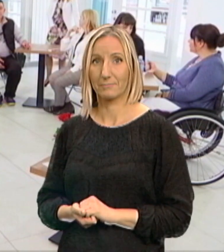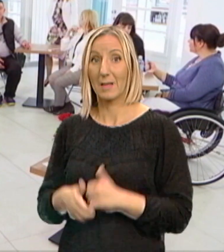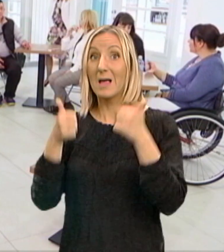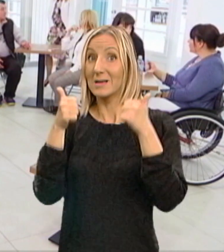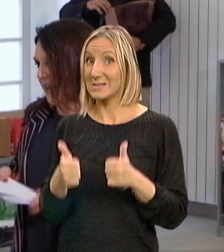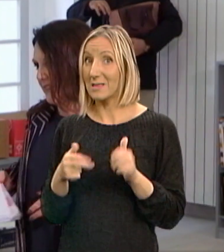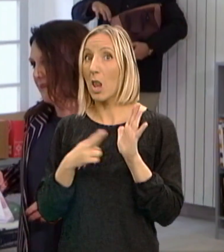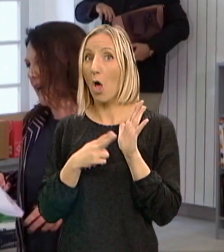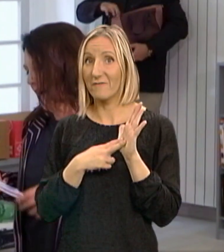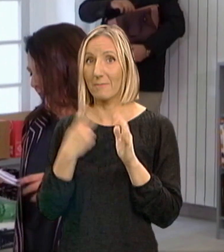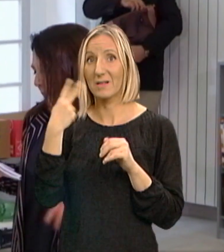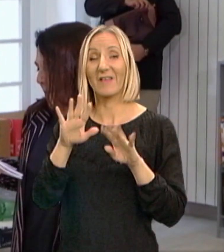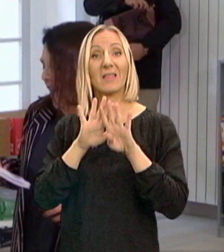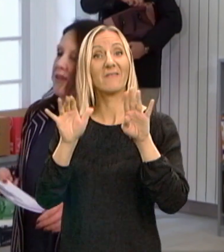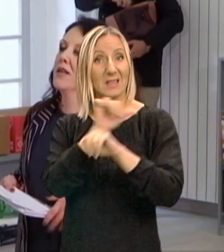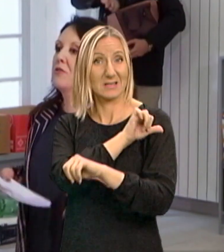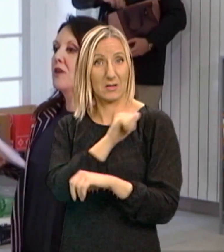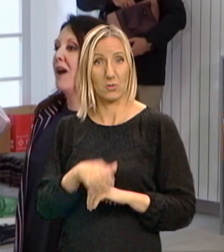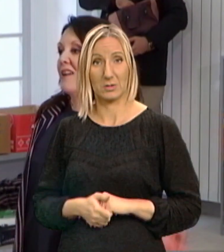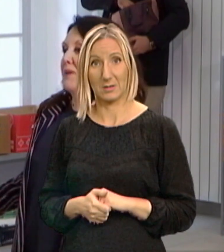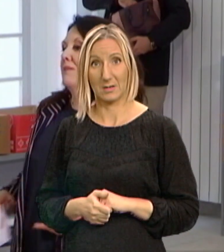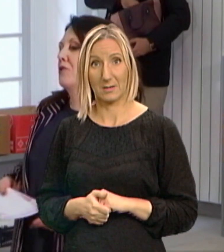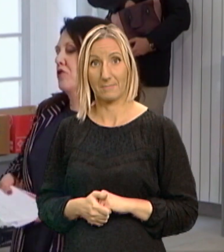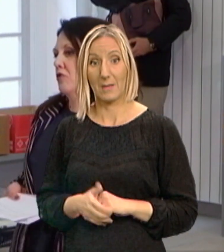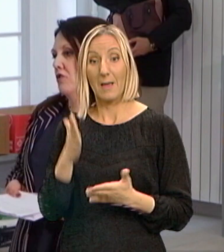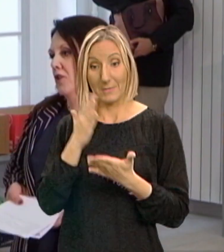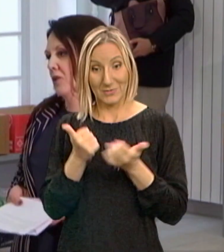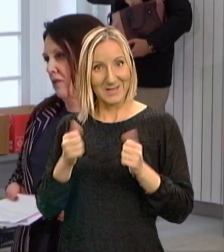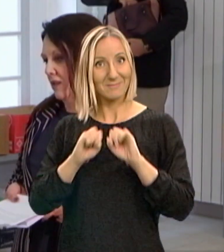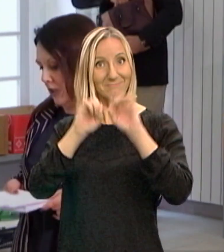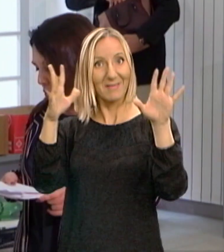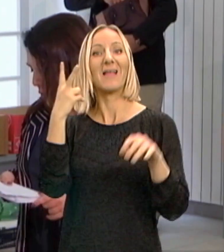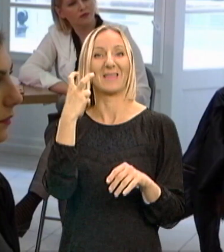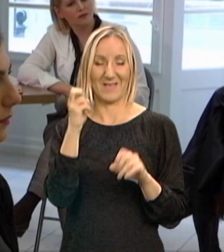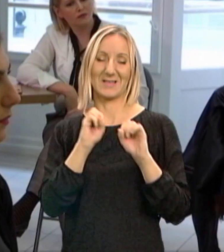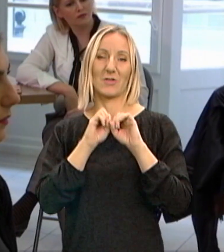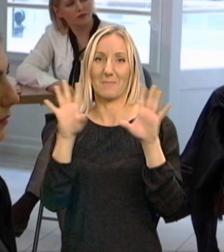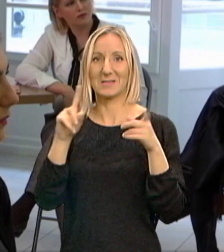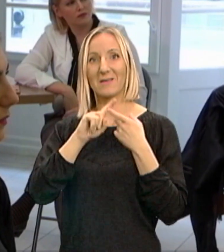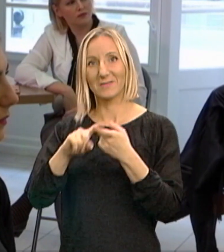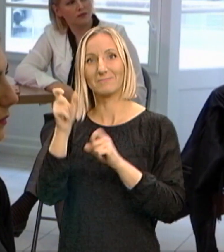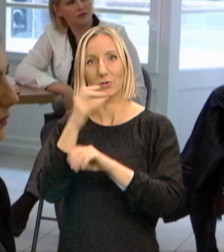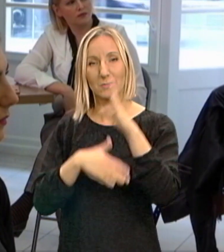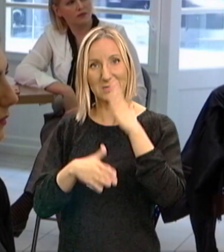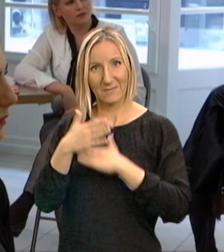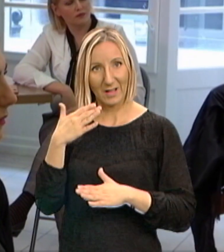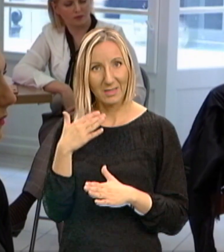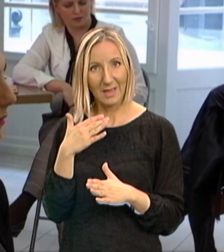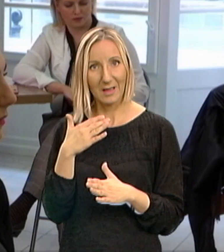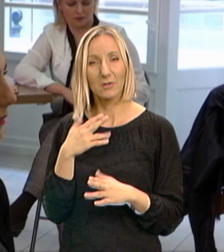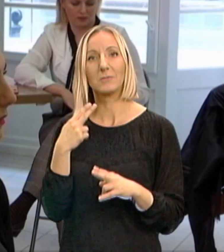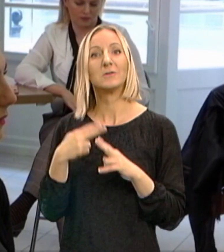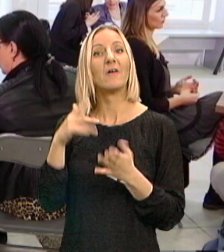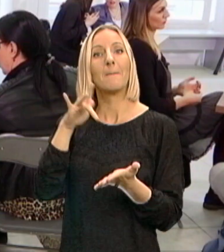Sada je novembar 2019. godine. Upravo je emitovana 200. emisija o osobama sa invaliditetom